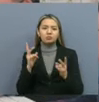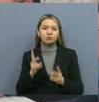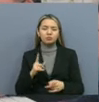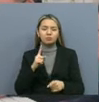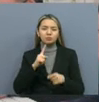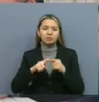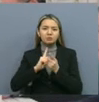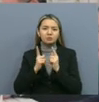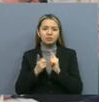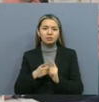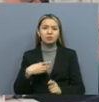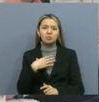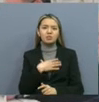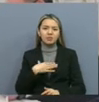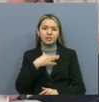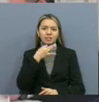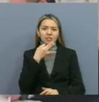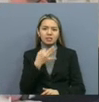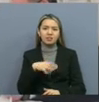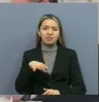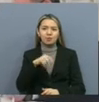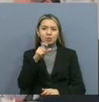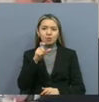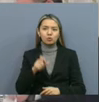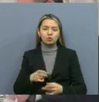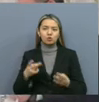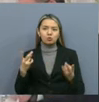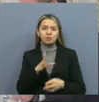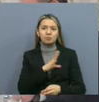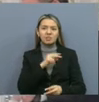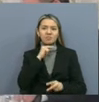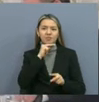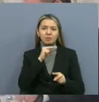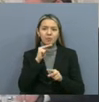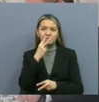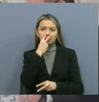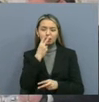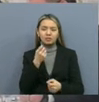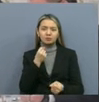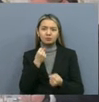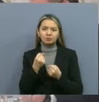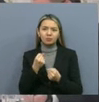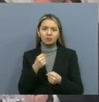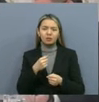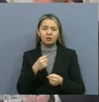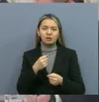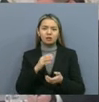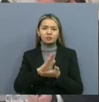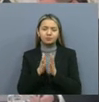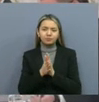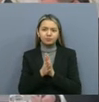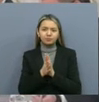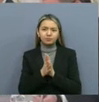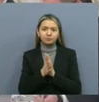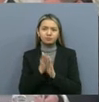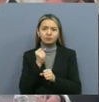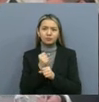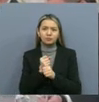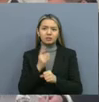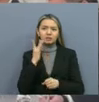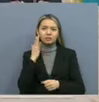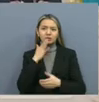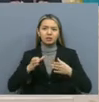шиеленісіне алаңдатушылық білдіріп, тараптардың барынша ұстамдылық танытуы қажеттігін айтып, қақтығыстарды дипломатиялық әдіс тәсілдермен Біріккен